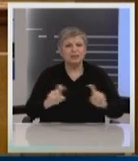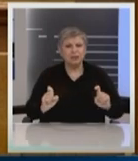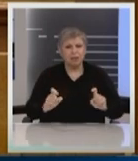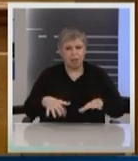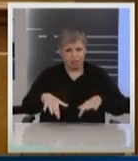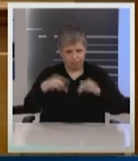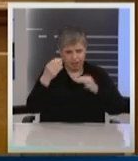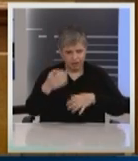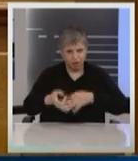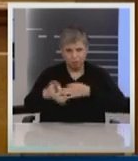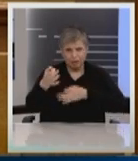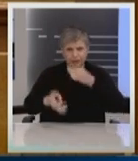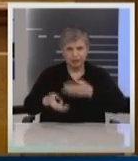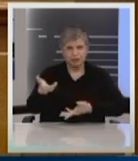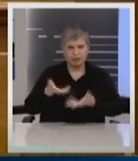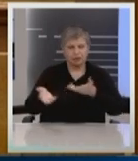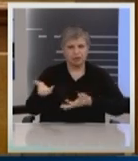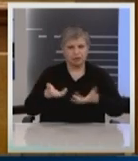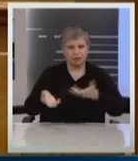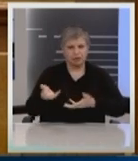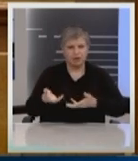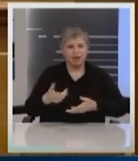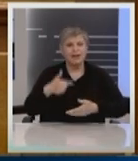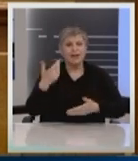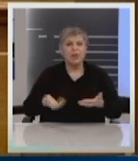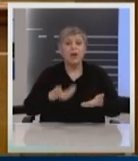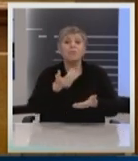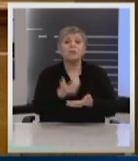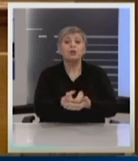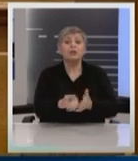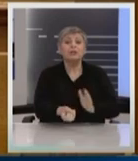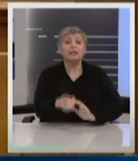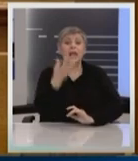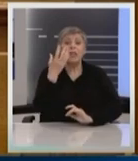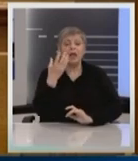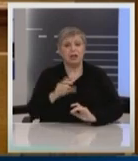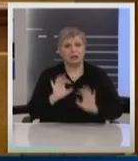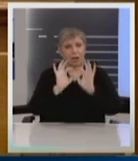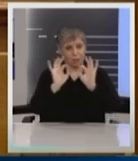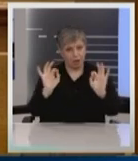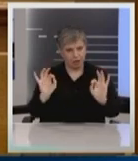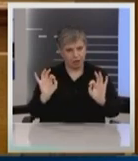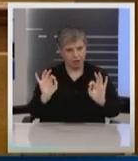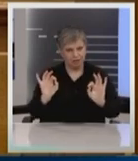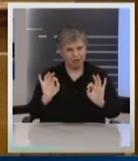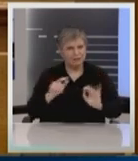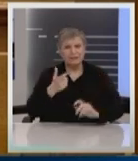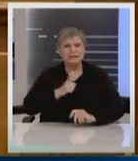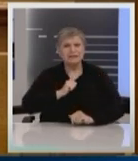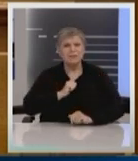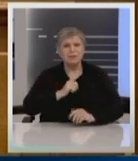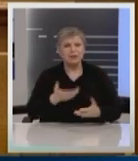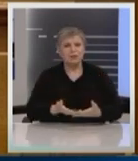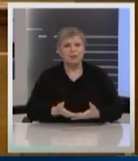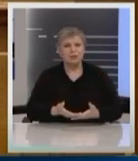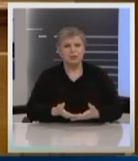κάνεις διαβουλεύσεις και εσύ ο ίδιος προτείνεις στο Νόβα Μακεδόνια, τι θα εισπράξεις? Το σκέτο